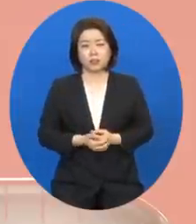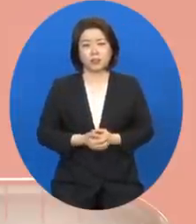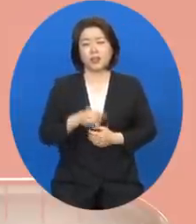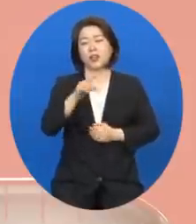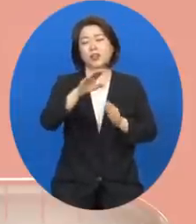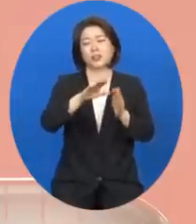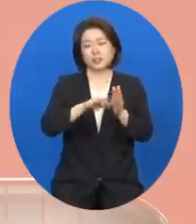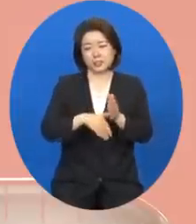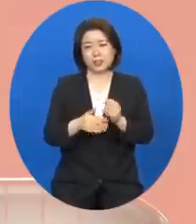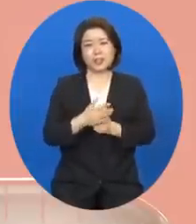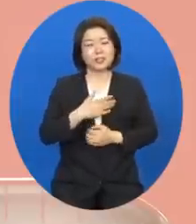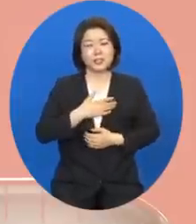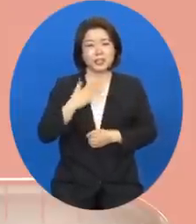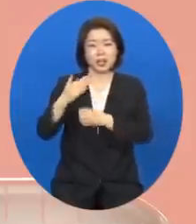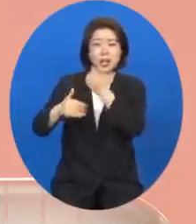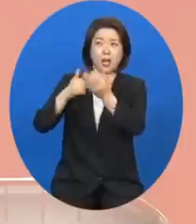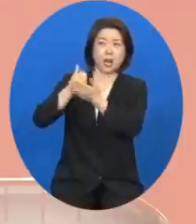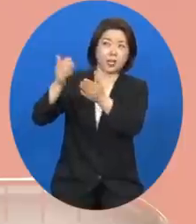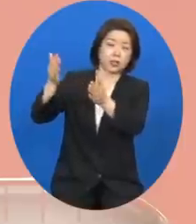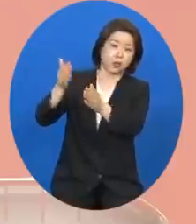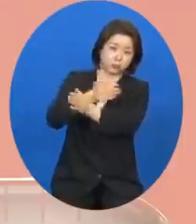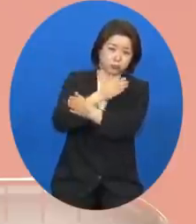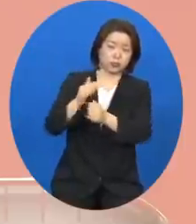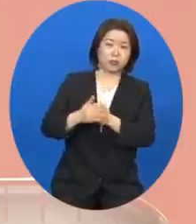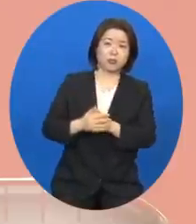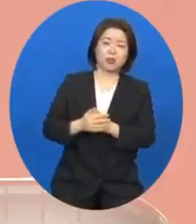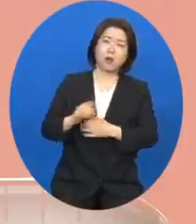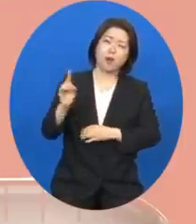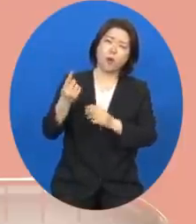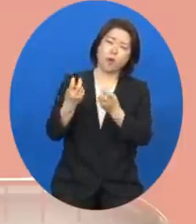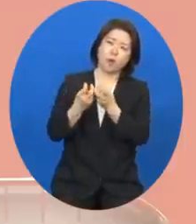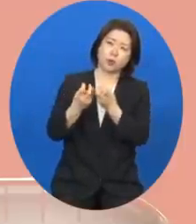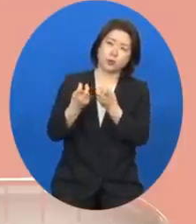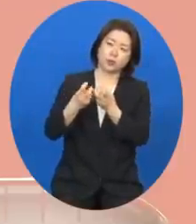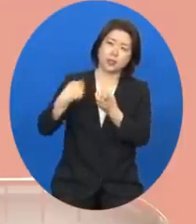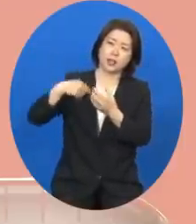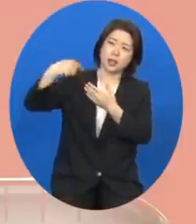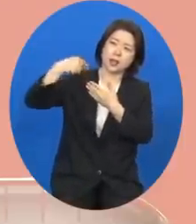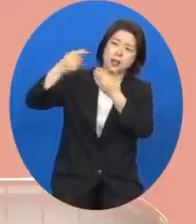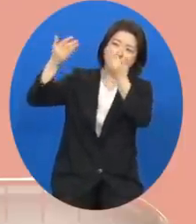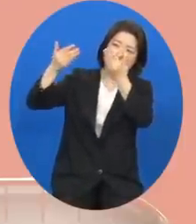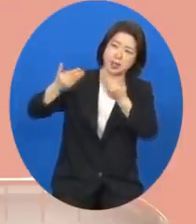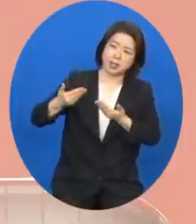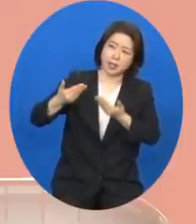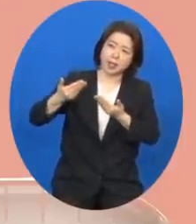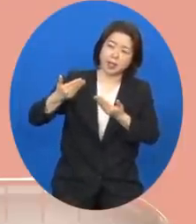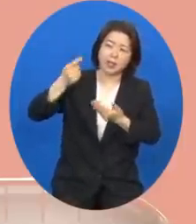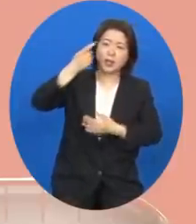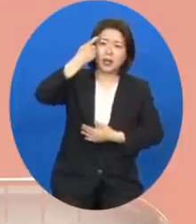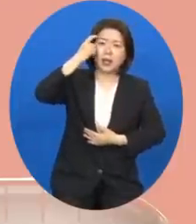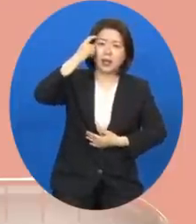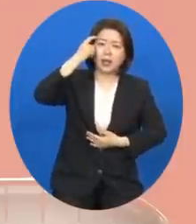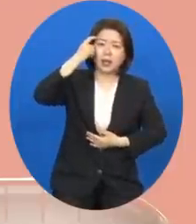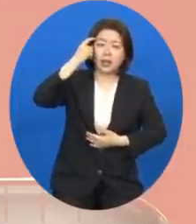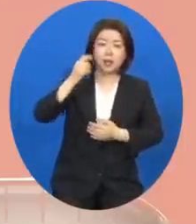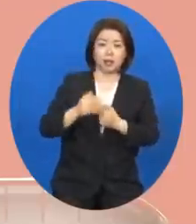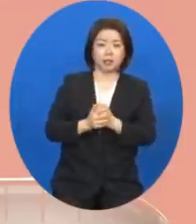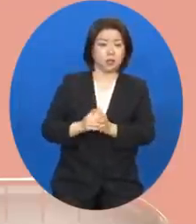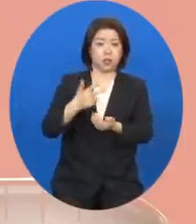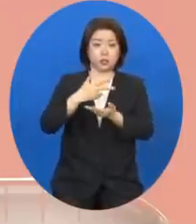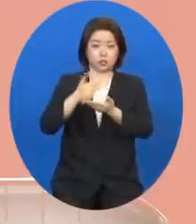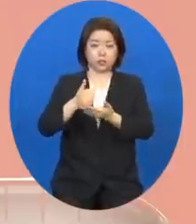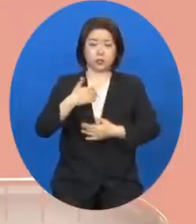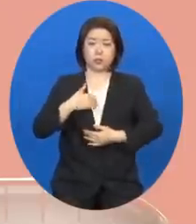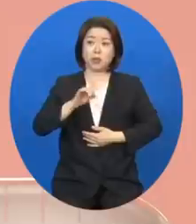그때 제가 하나님으로부터 어떻게 가르침을 받았나. 주님은 저에게